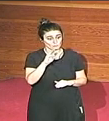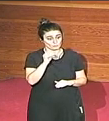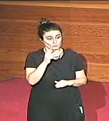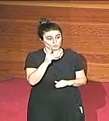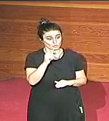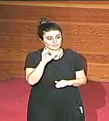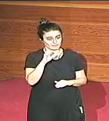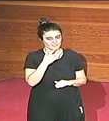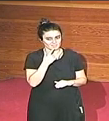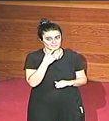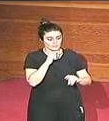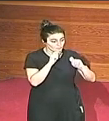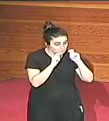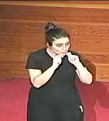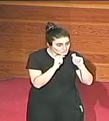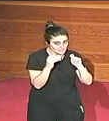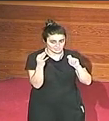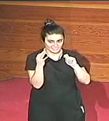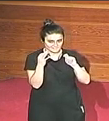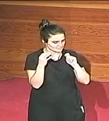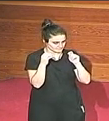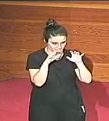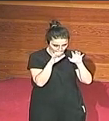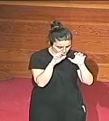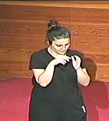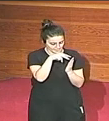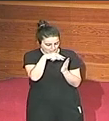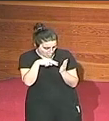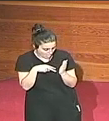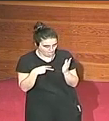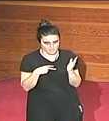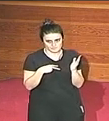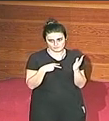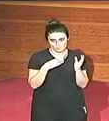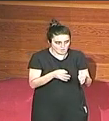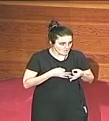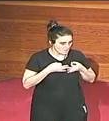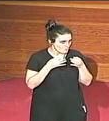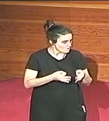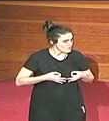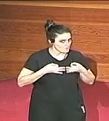direla momentu horren ikasten, irakurtzen, eta